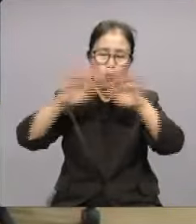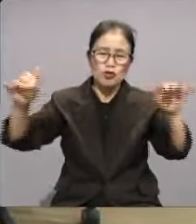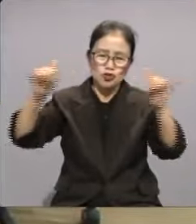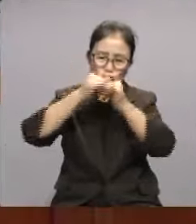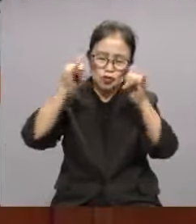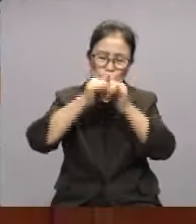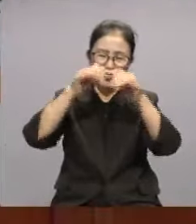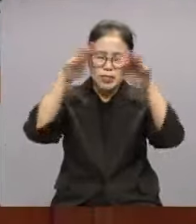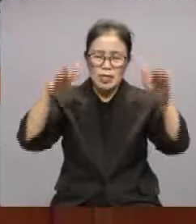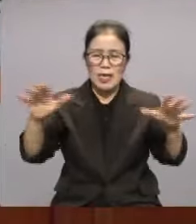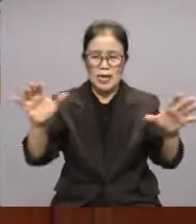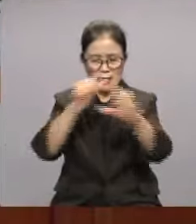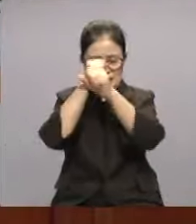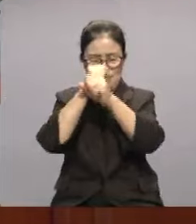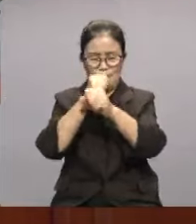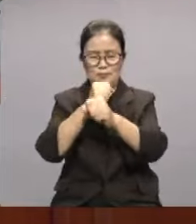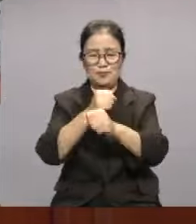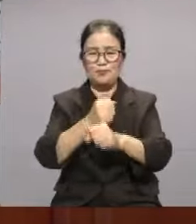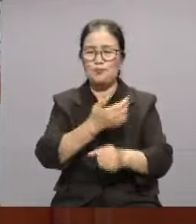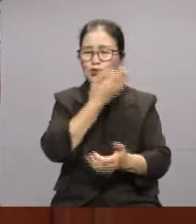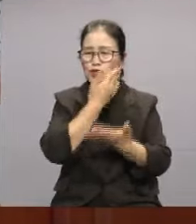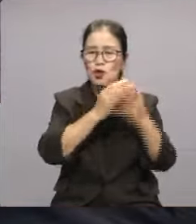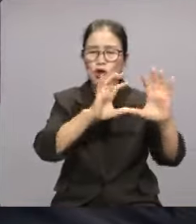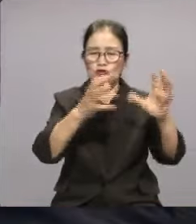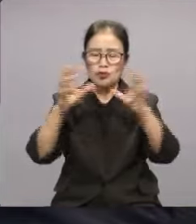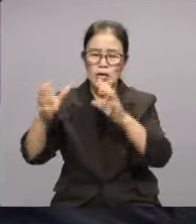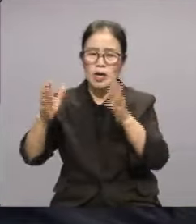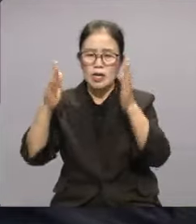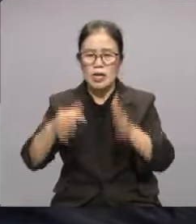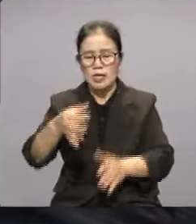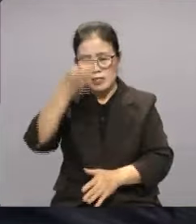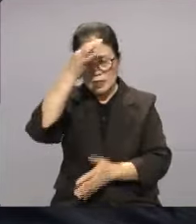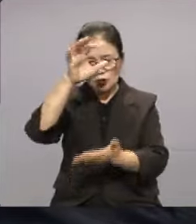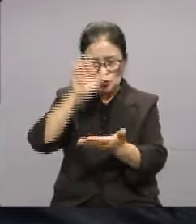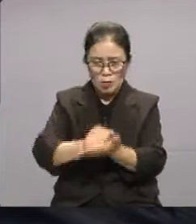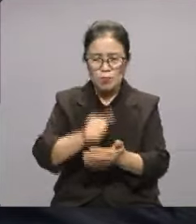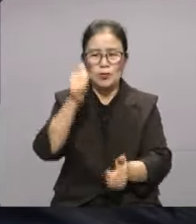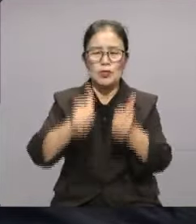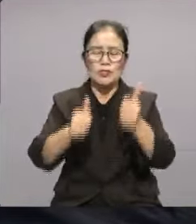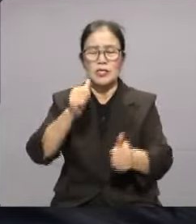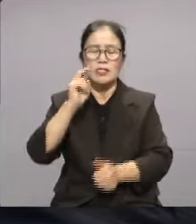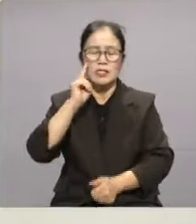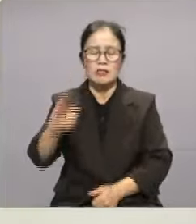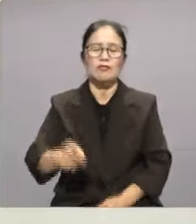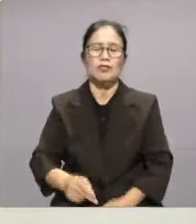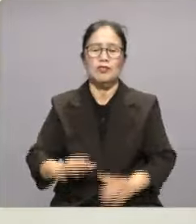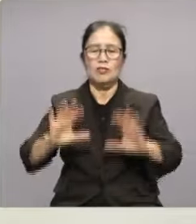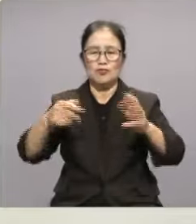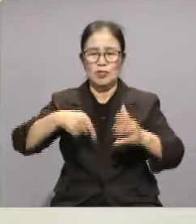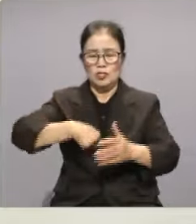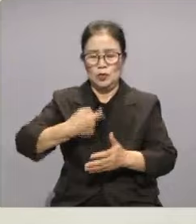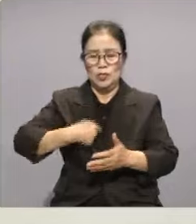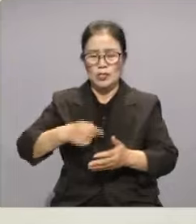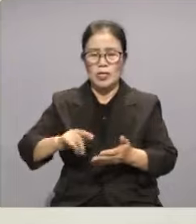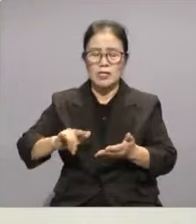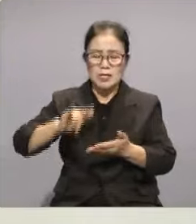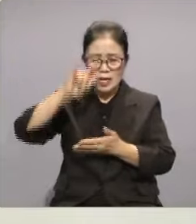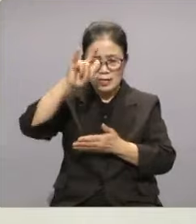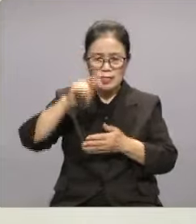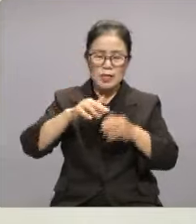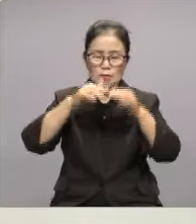체계의 핵심 기술로 주요 국가간 기술 확보 경쟁이 치열하다 국내의 독자적인 차세대 항공기체